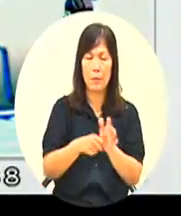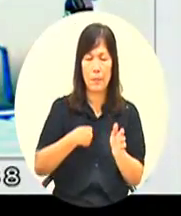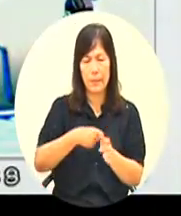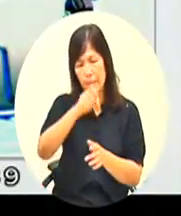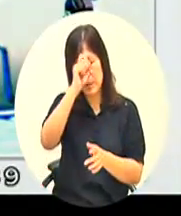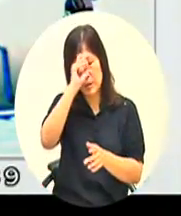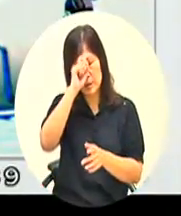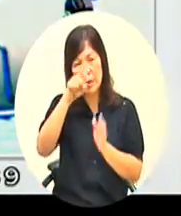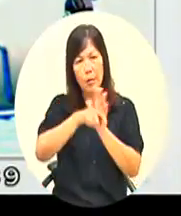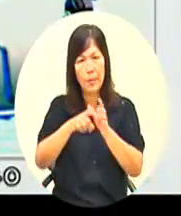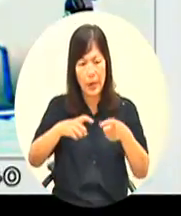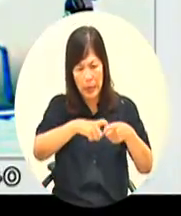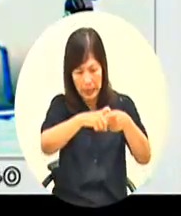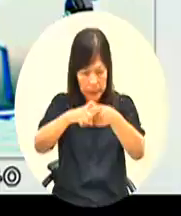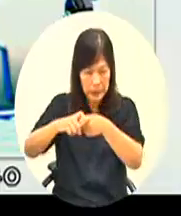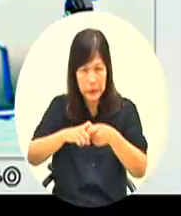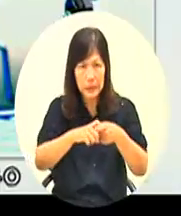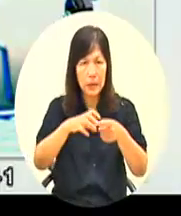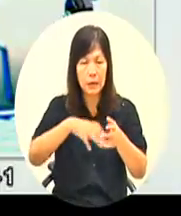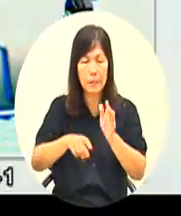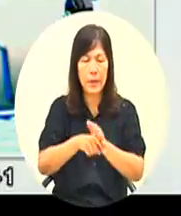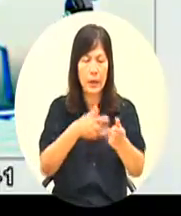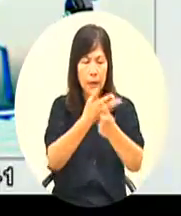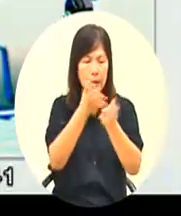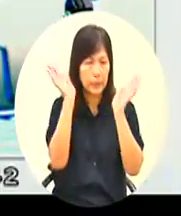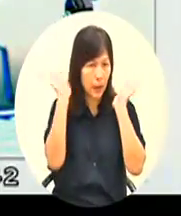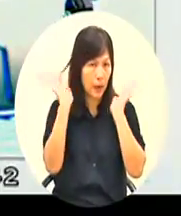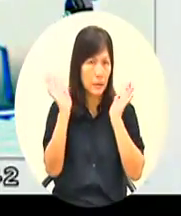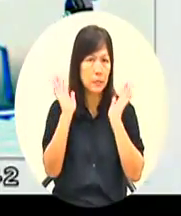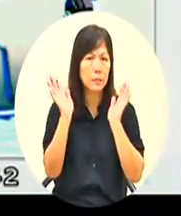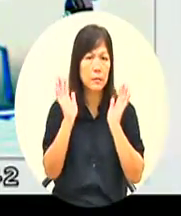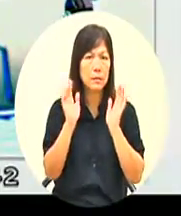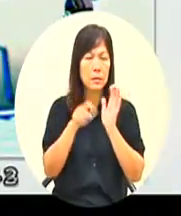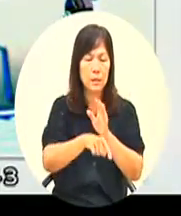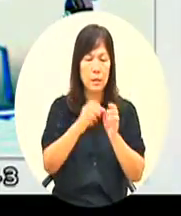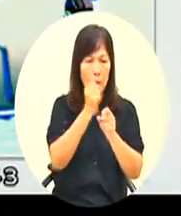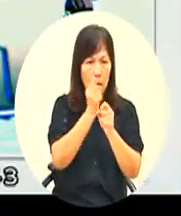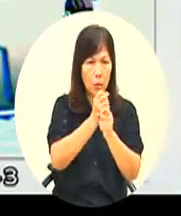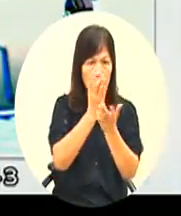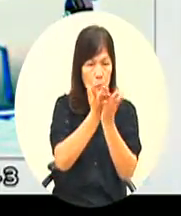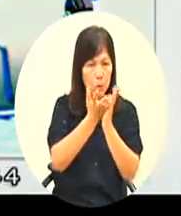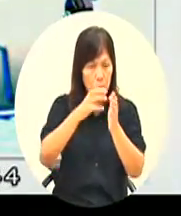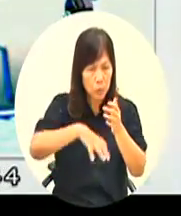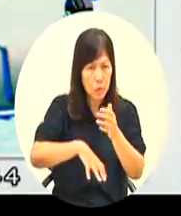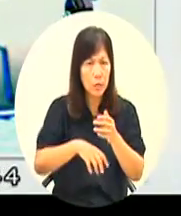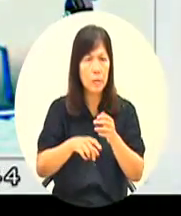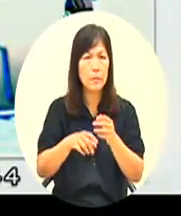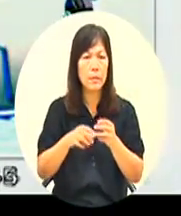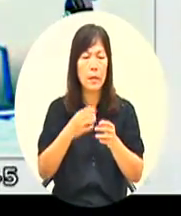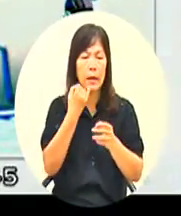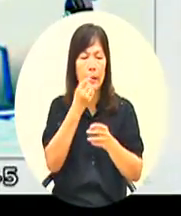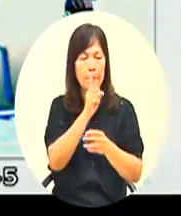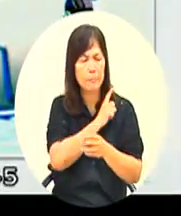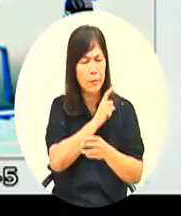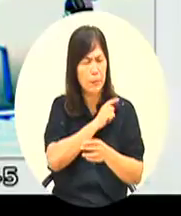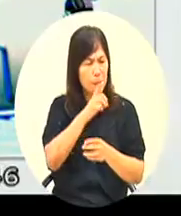这个结合里头，让小朋友在这些产业里头，他也能够有一